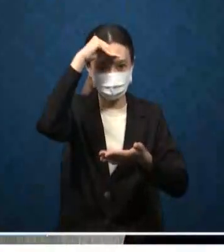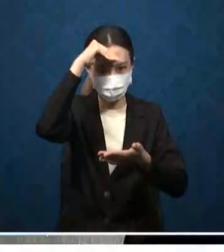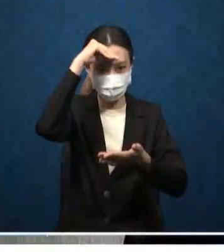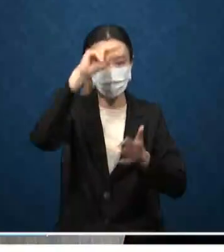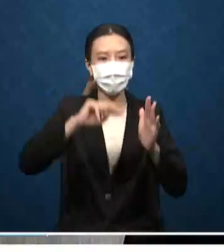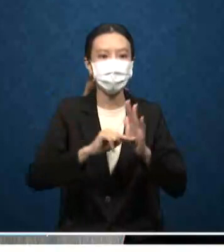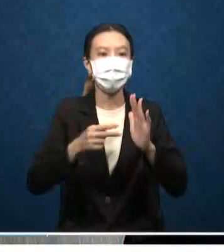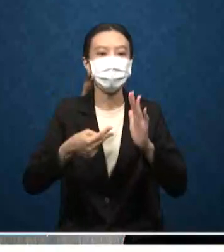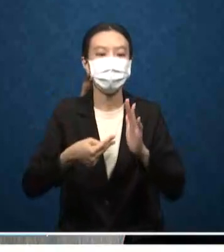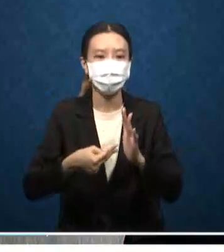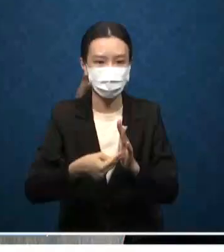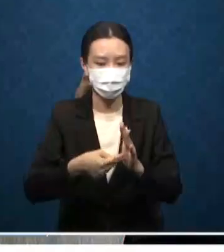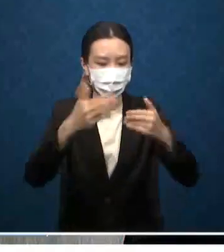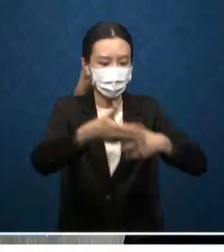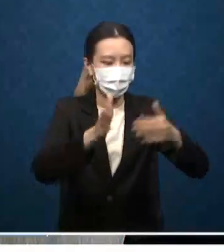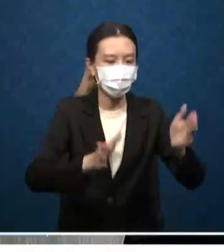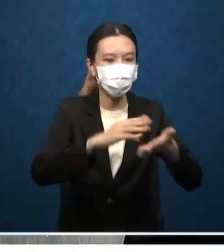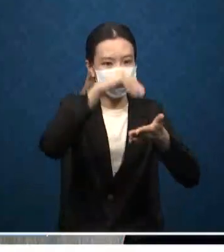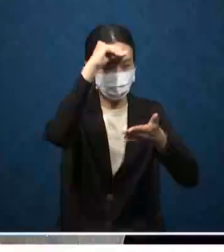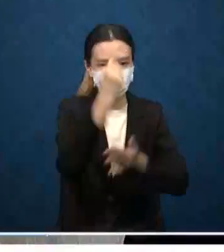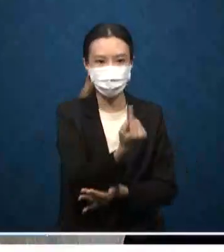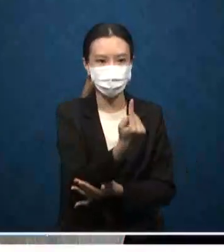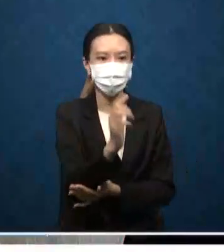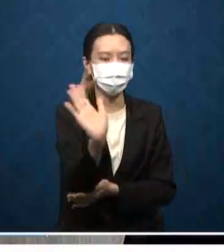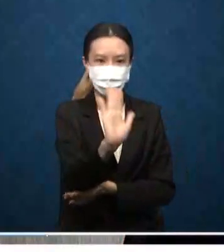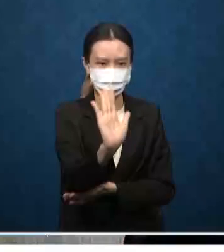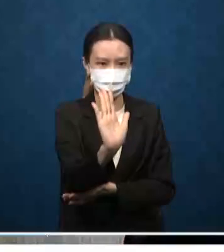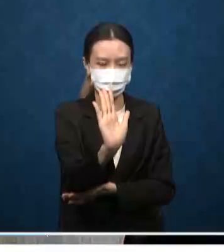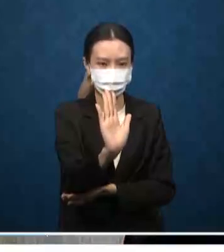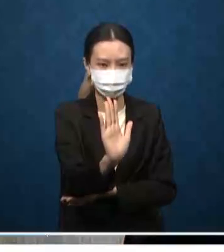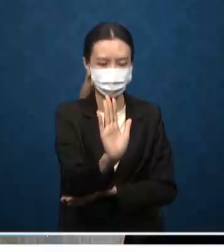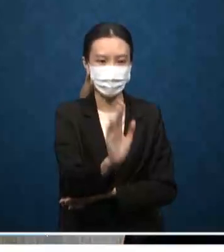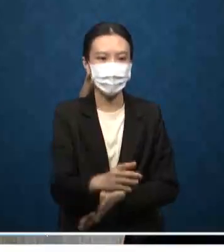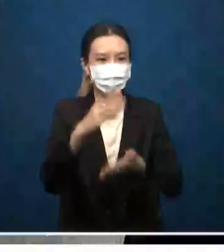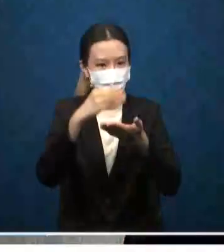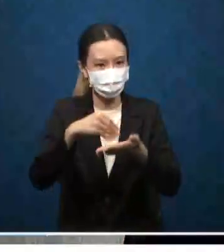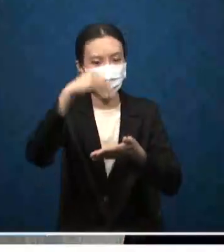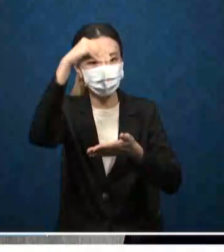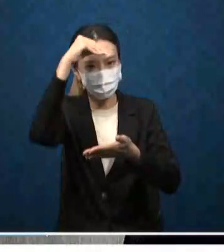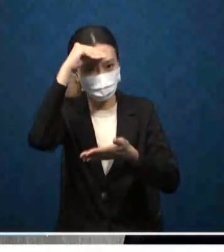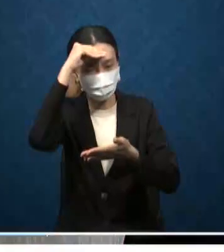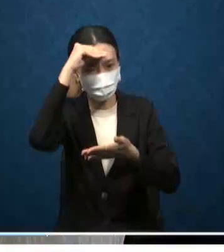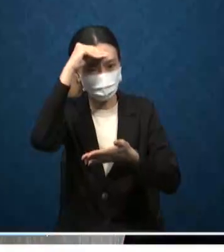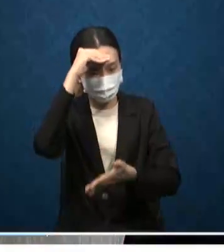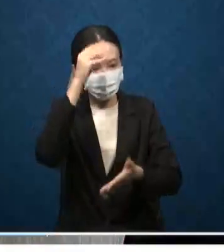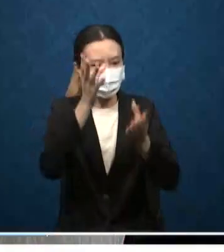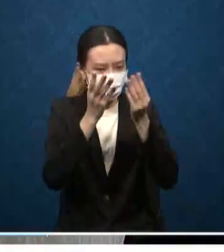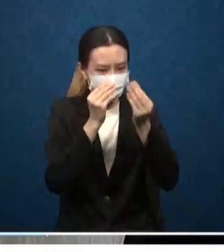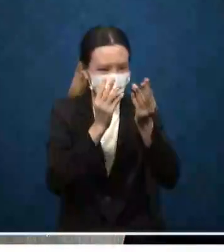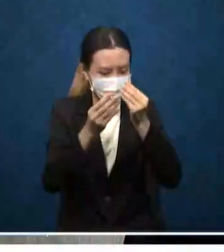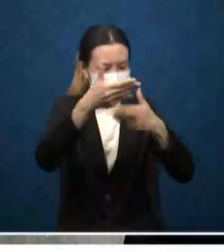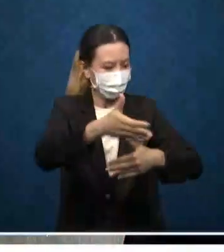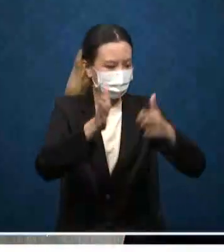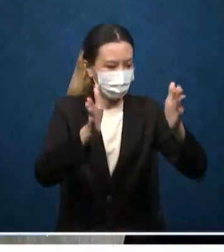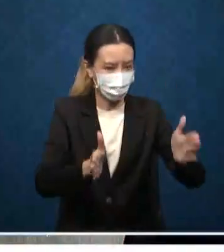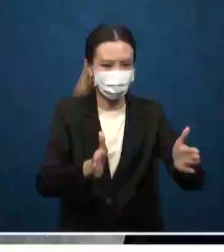ความหมายเฉพาะอยู่ในห้องเรียนนะครับการศึกษามิได้หมายความว่าเราจะต้องเรียนและอยู่ในห้องสี่